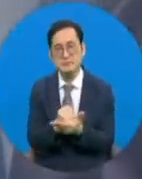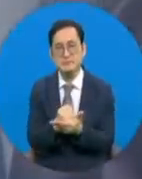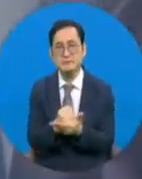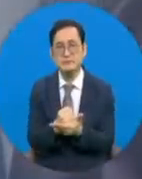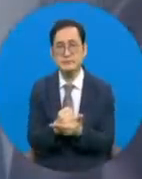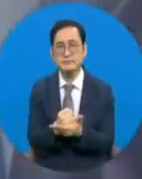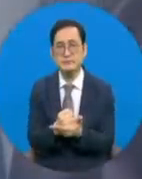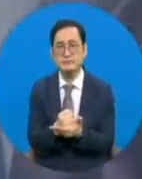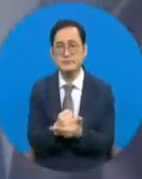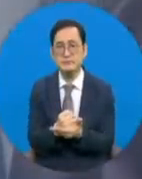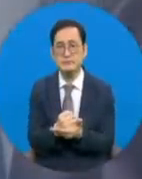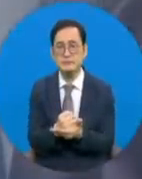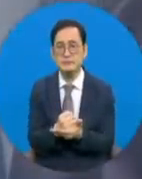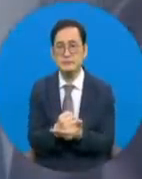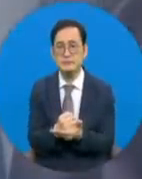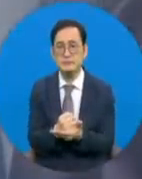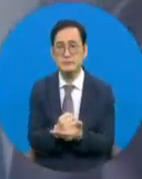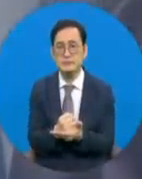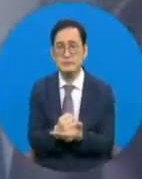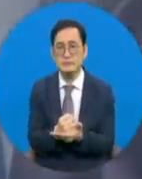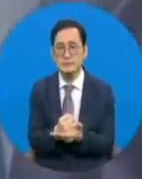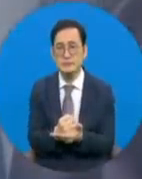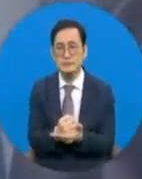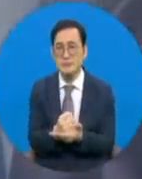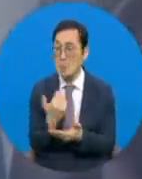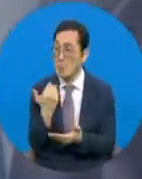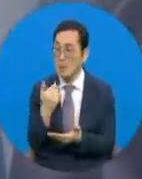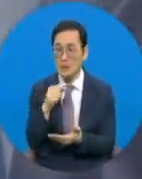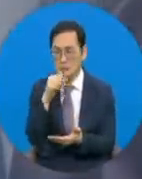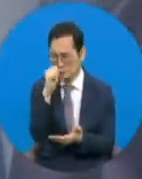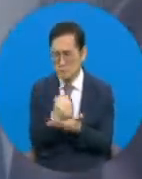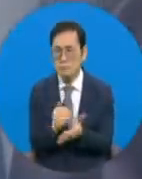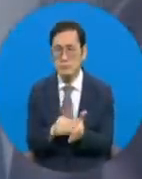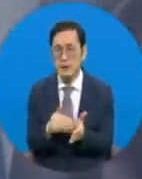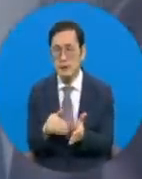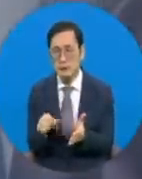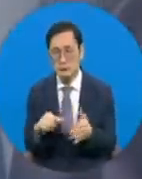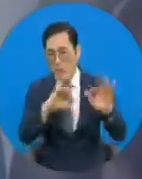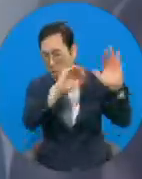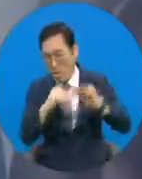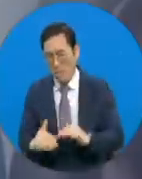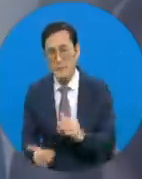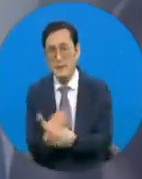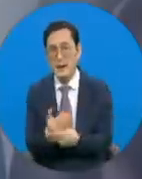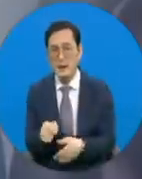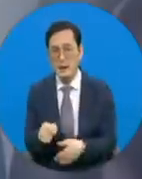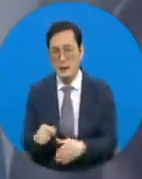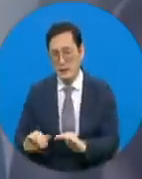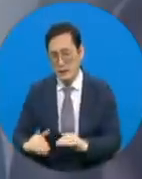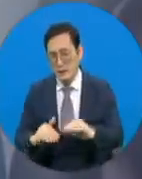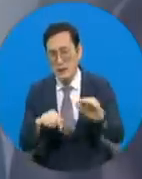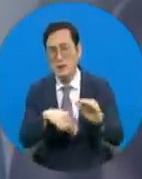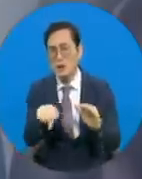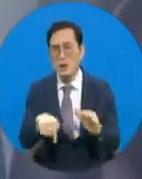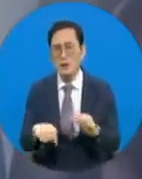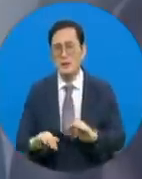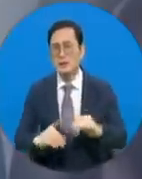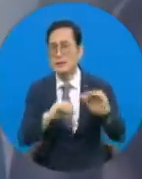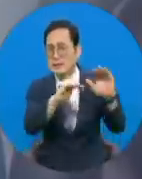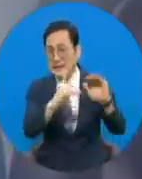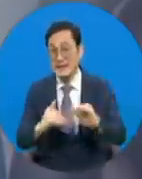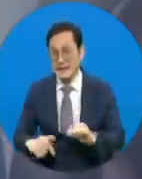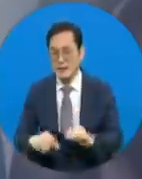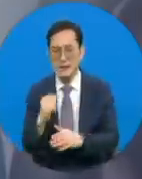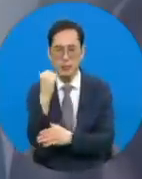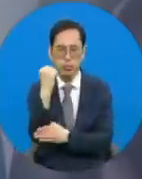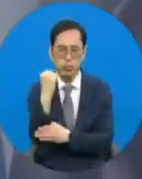사용 14년 차의 노후화된 시설이었습니다. 15년 차가 되면 기본적으로 이제 노후화로 본다고 하는